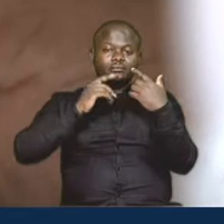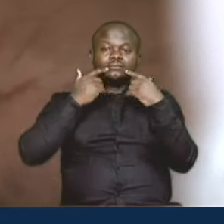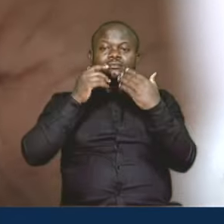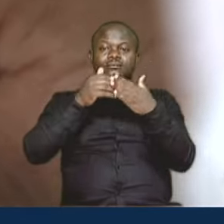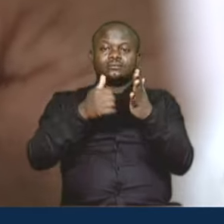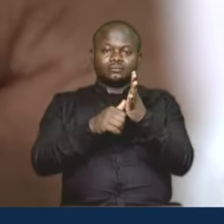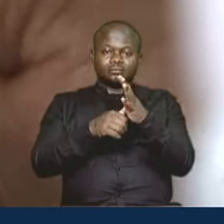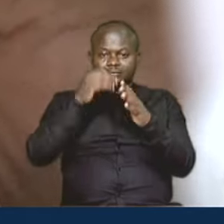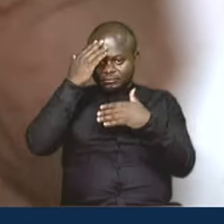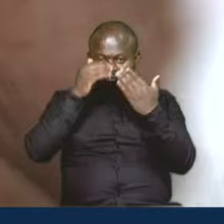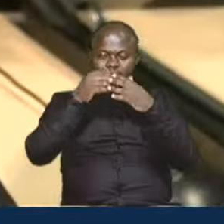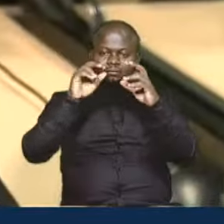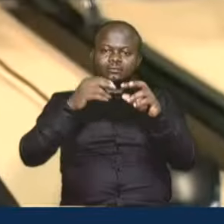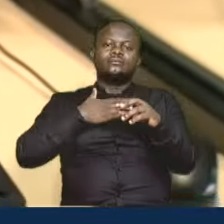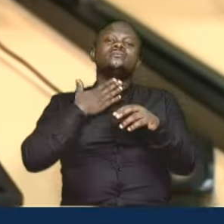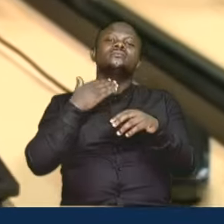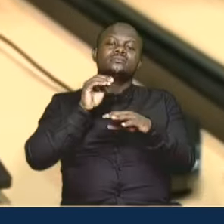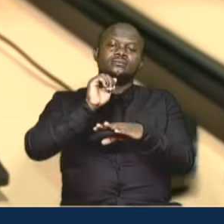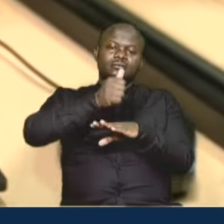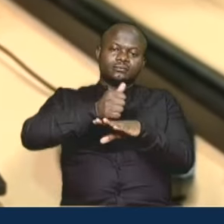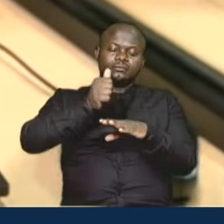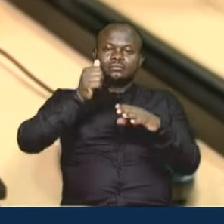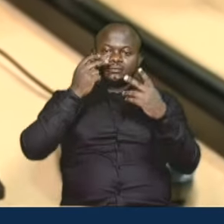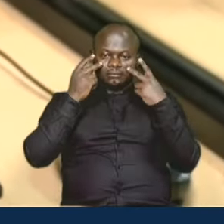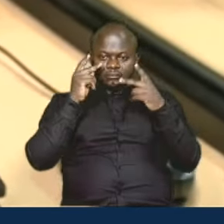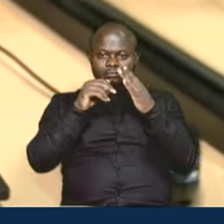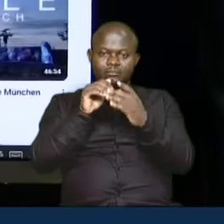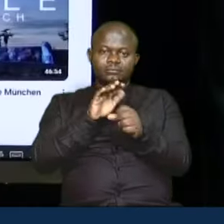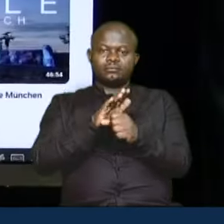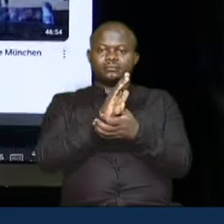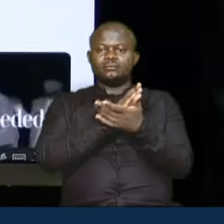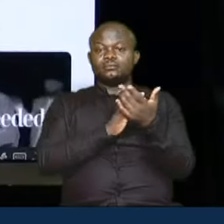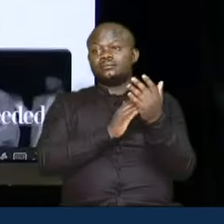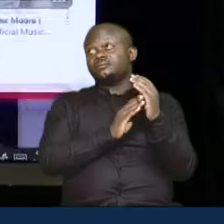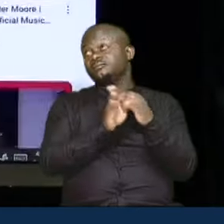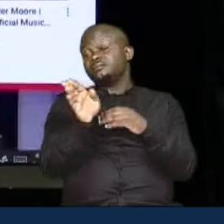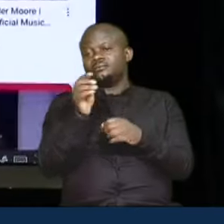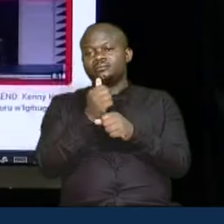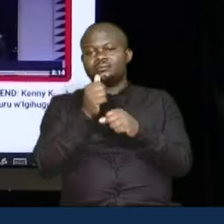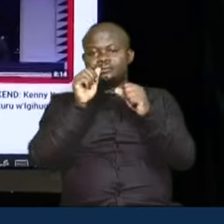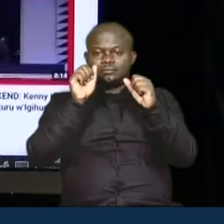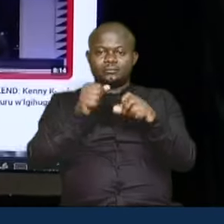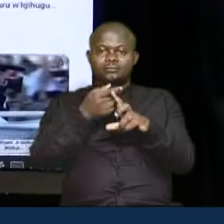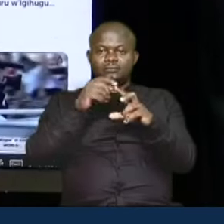ikibazo kuko gushaka ko ibizijyaho birebwa na benshi bituma bamwe batandukira bagakora